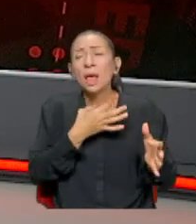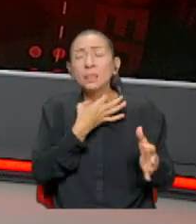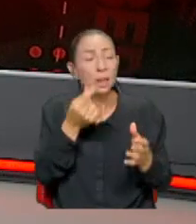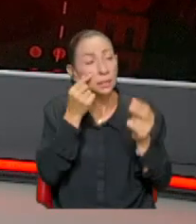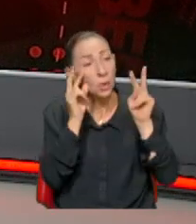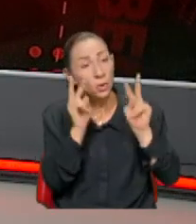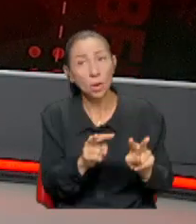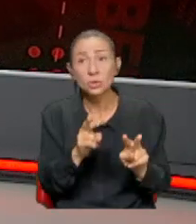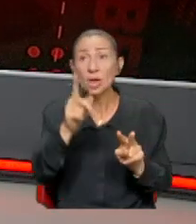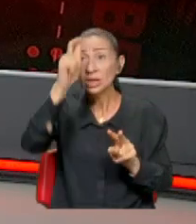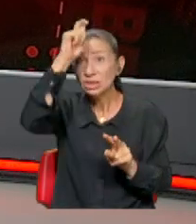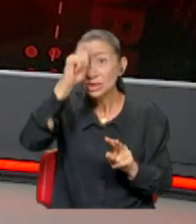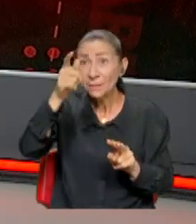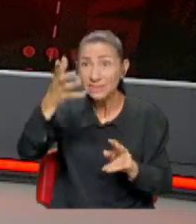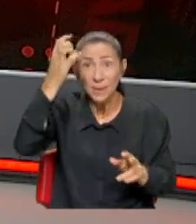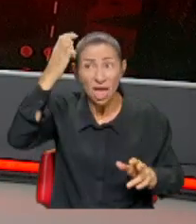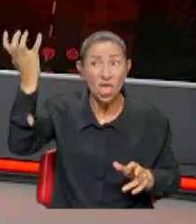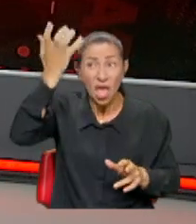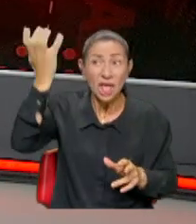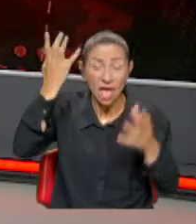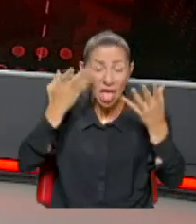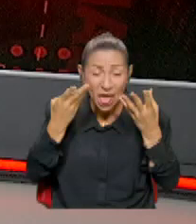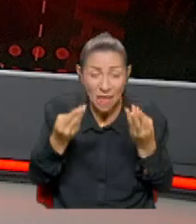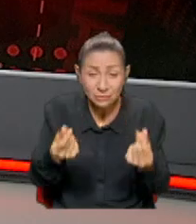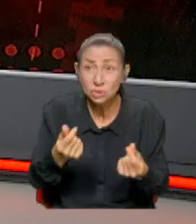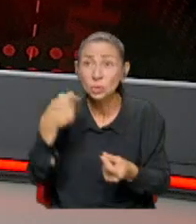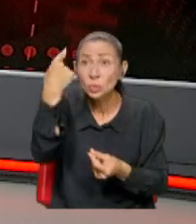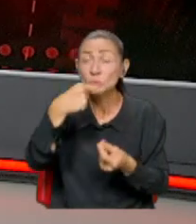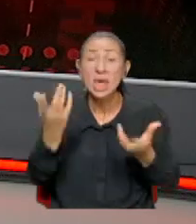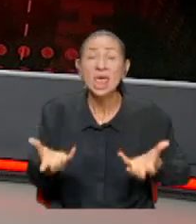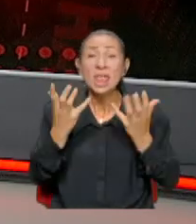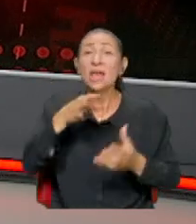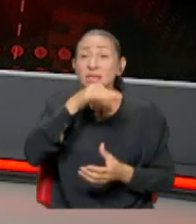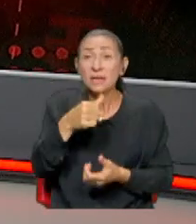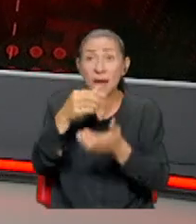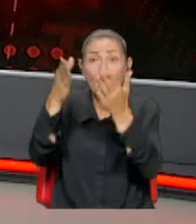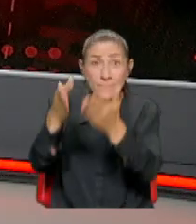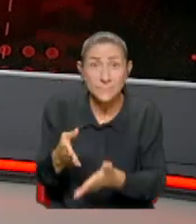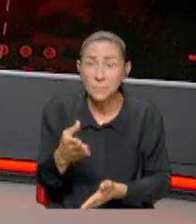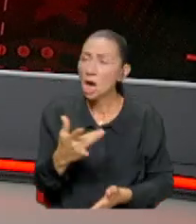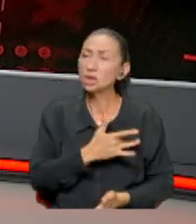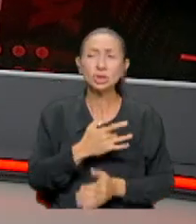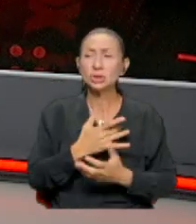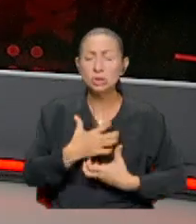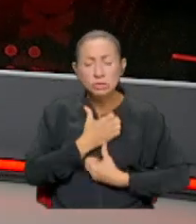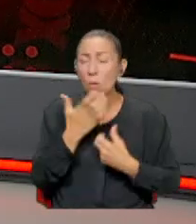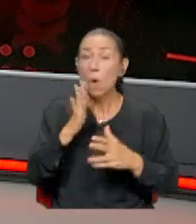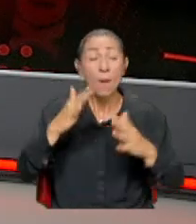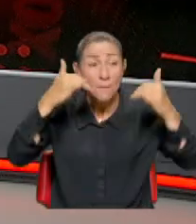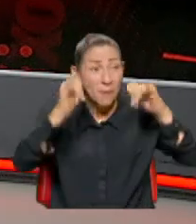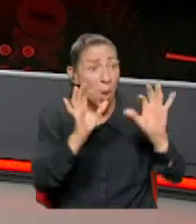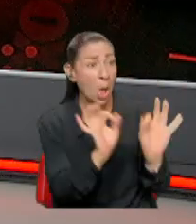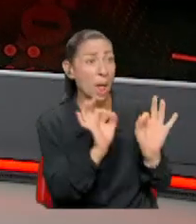oldu. Başındaki şapkası alevlerden eriyen, yüzü yanan yaşlı adam acı duymadı, hayvanlarının acısı